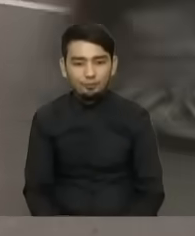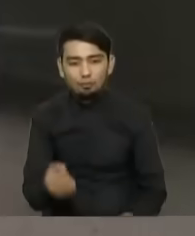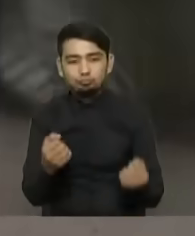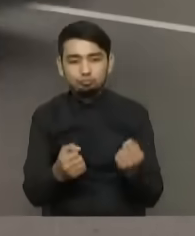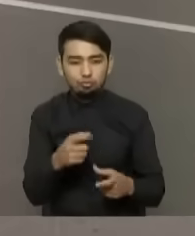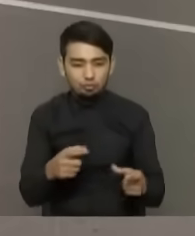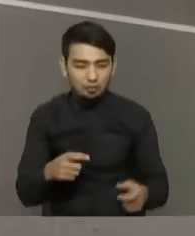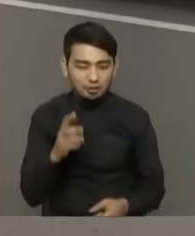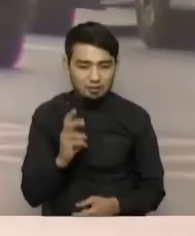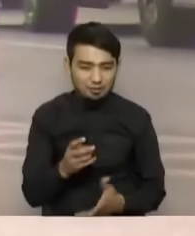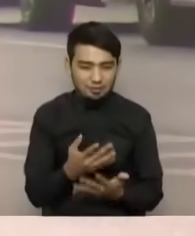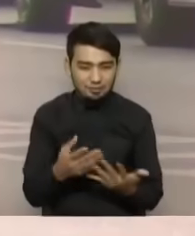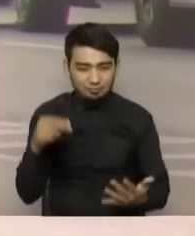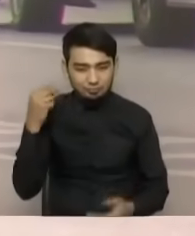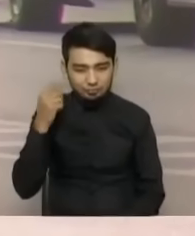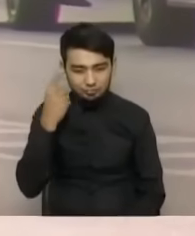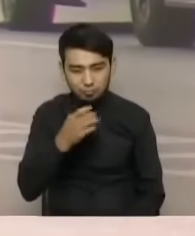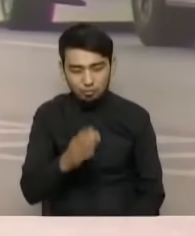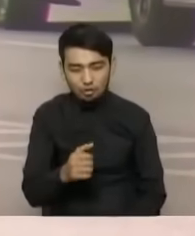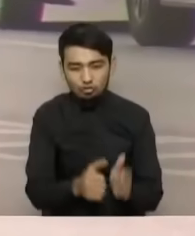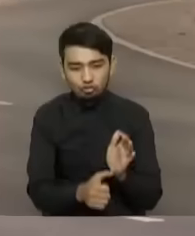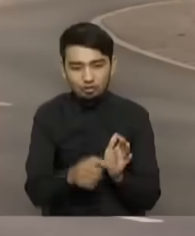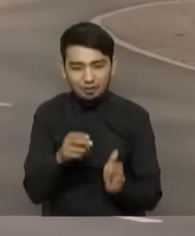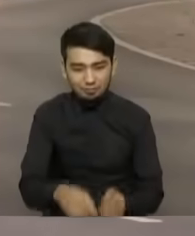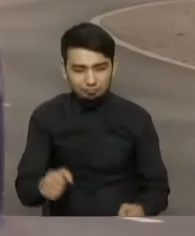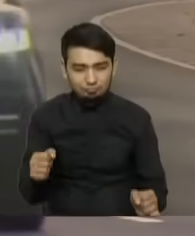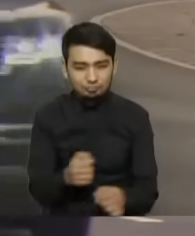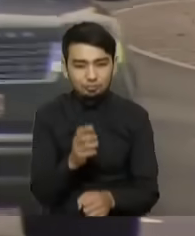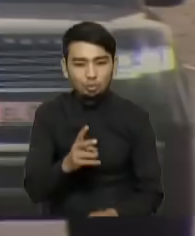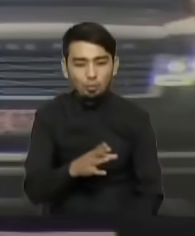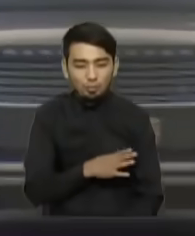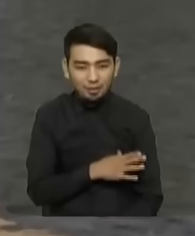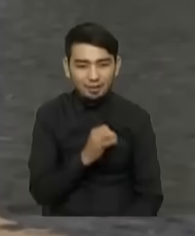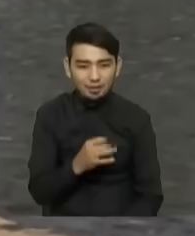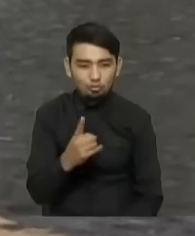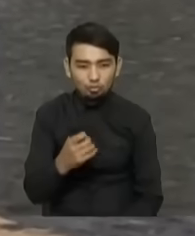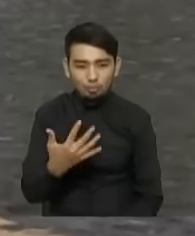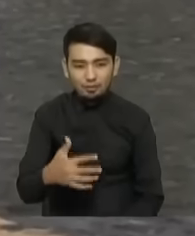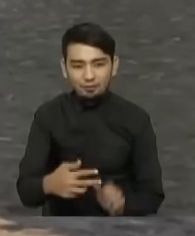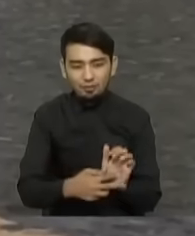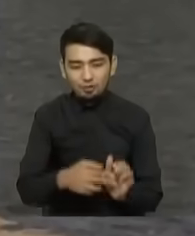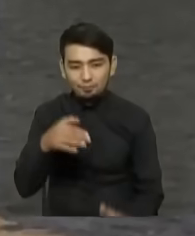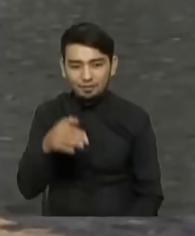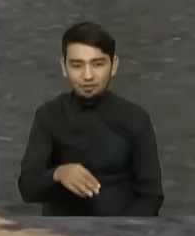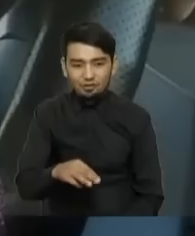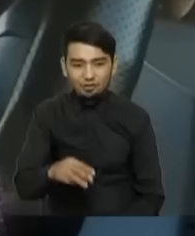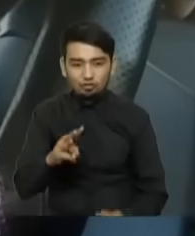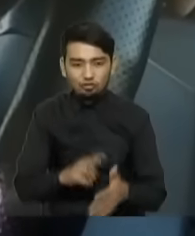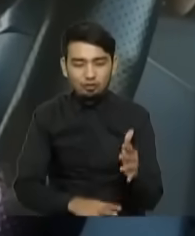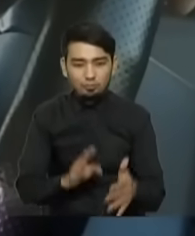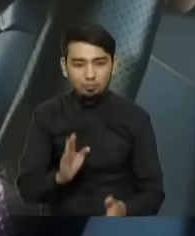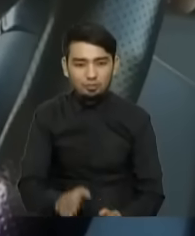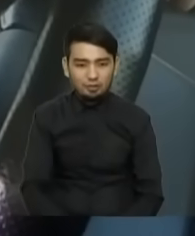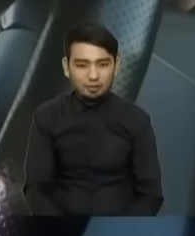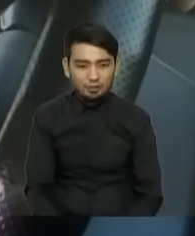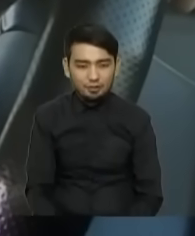Жүргізушілерге құлақ қағыз жылдамдықты сағатына 60 шақырымнан асыратын азаматтар енді 158 мың теңге айыппұл төлейді. Штраф